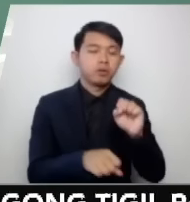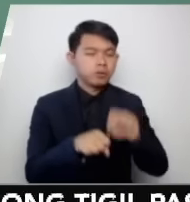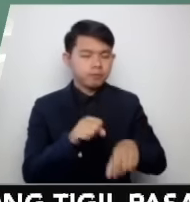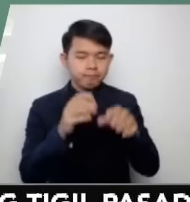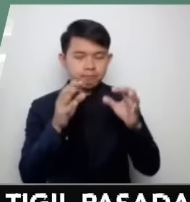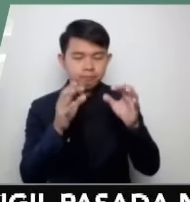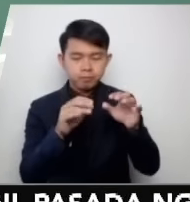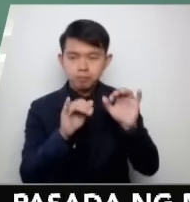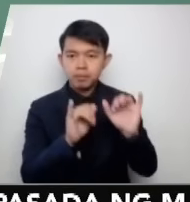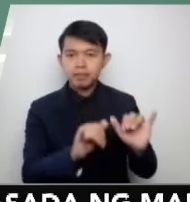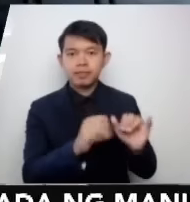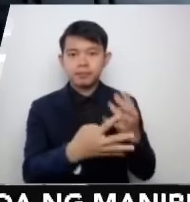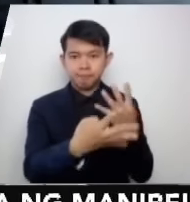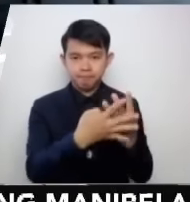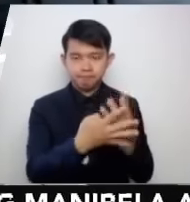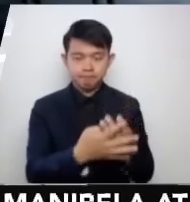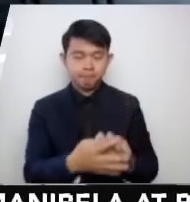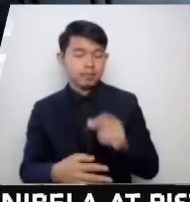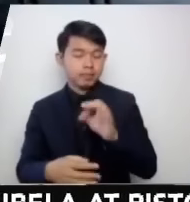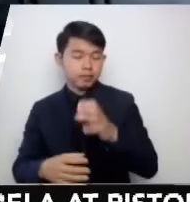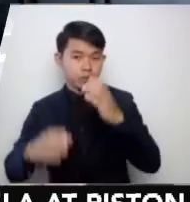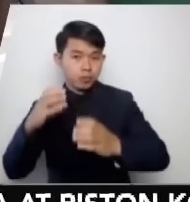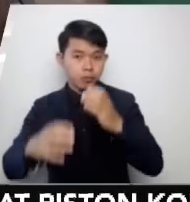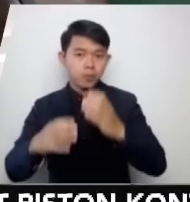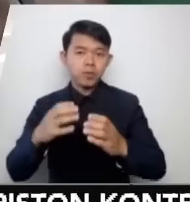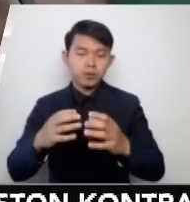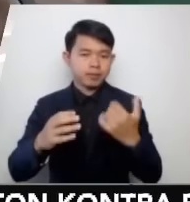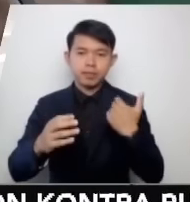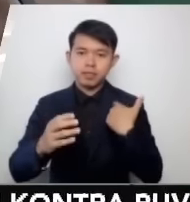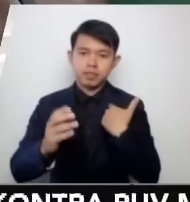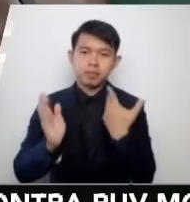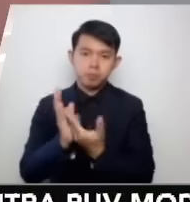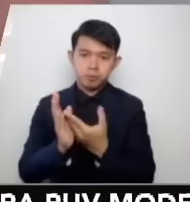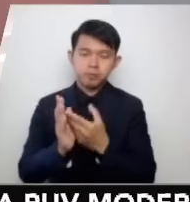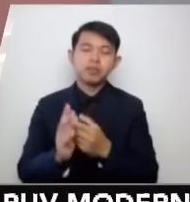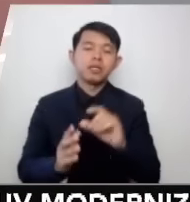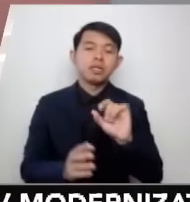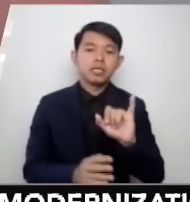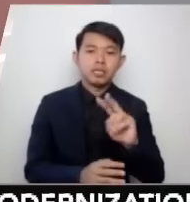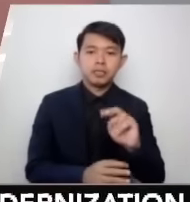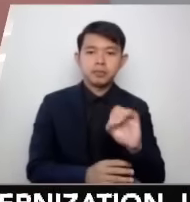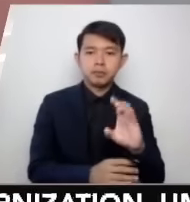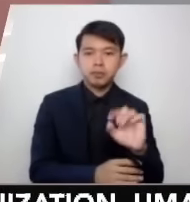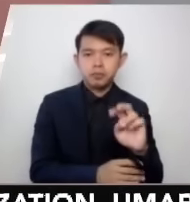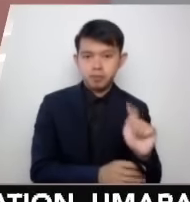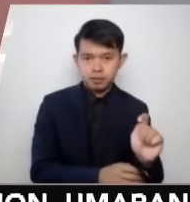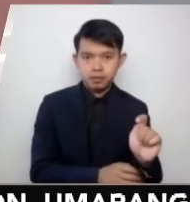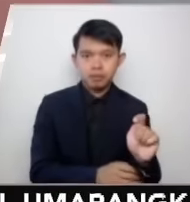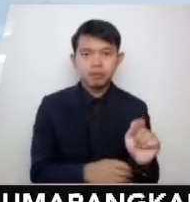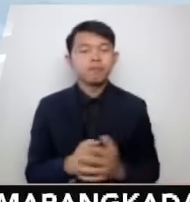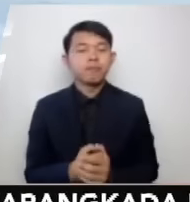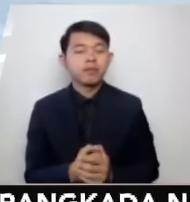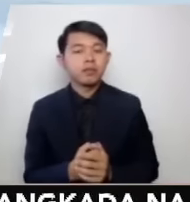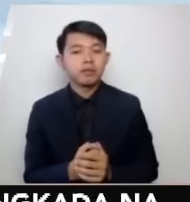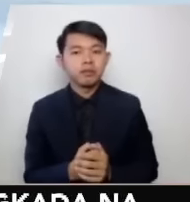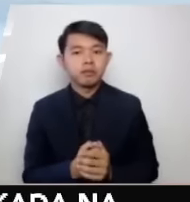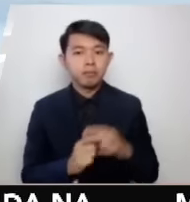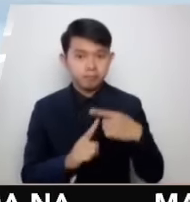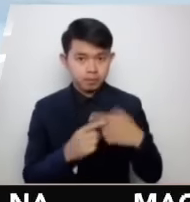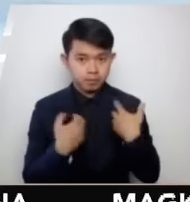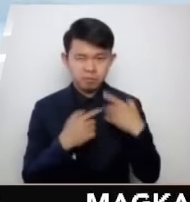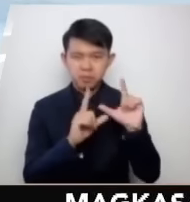sa korte na inosente siya. Padadaluhin din siya sa mga pagdinig ng Senado at Kamara dahil may contempt order pa rin sa kanya. Bukas